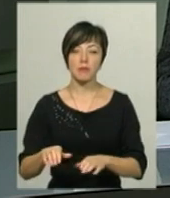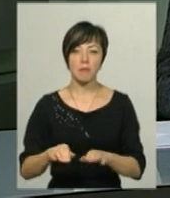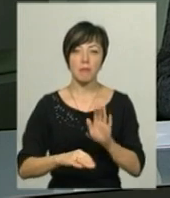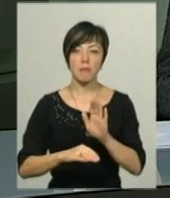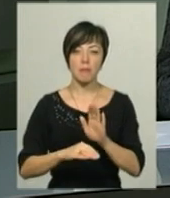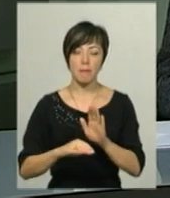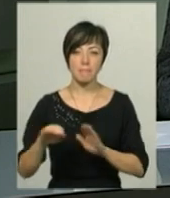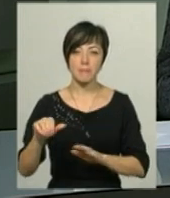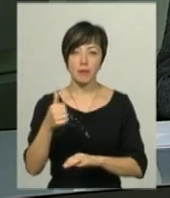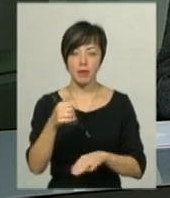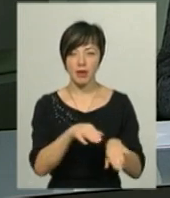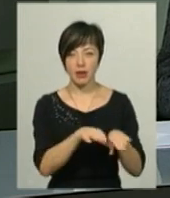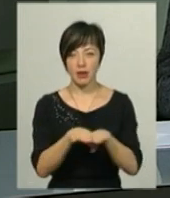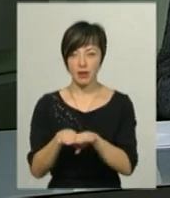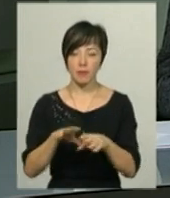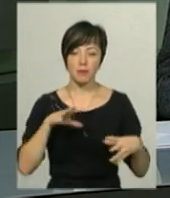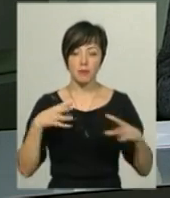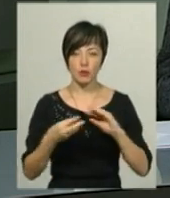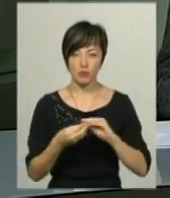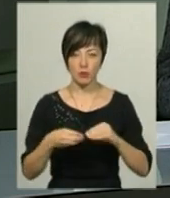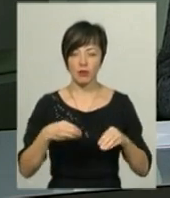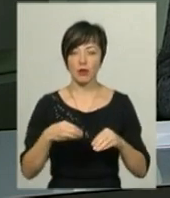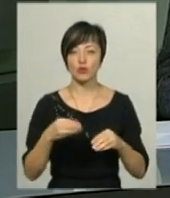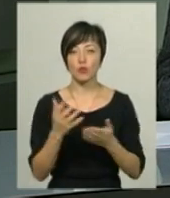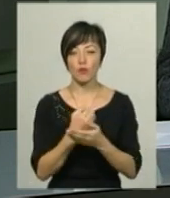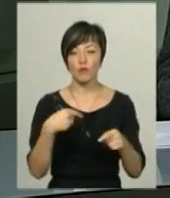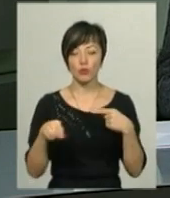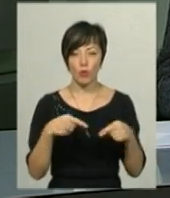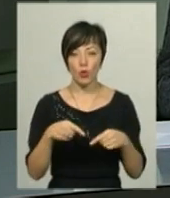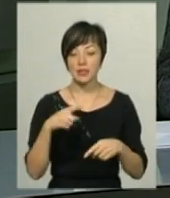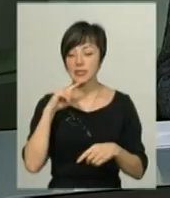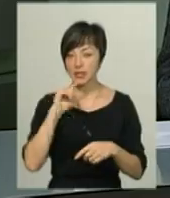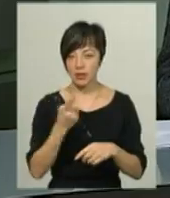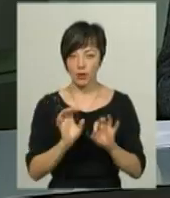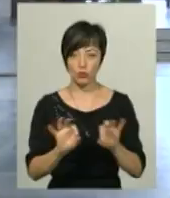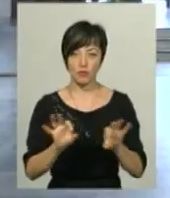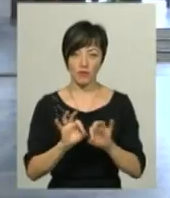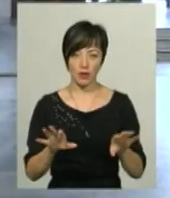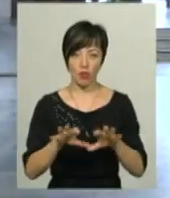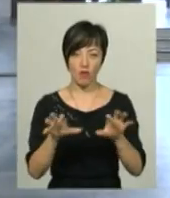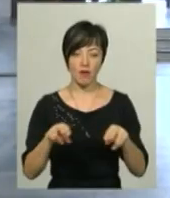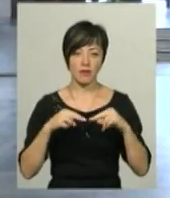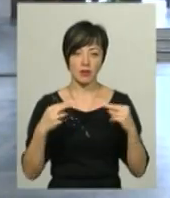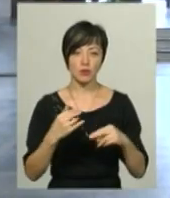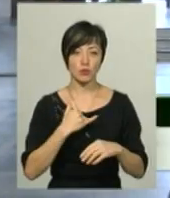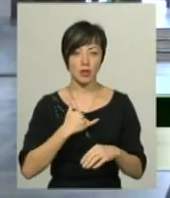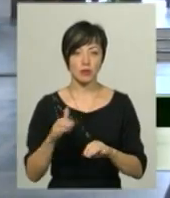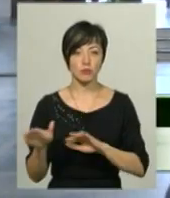Про підсумки та здобутки у футболі за рік, що минає, розповідає Ігор Хіблін. У нас пройшов